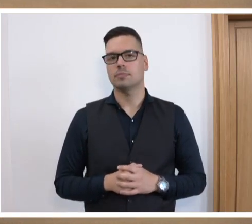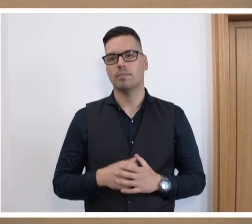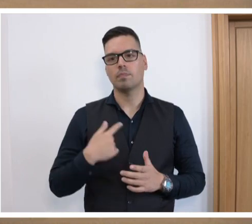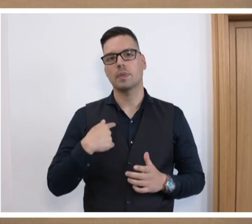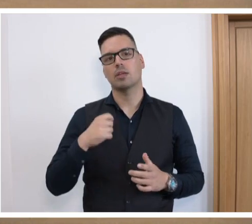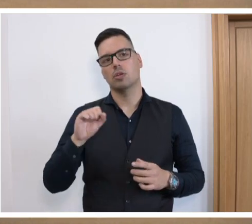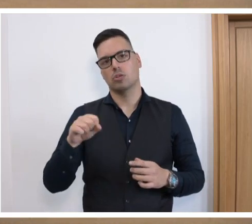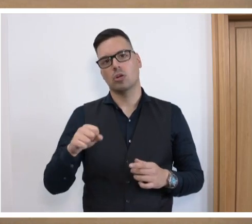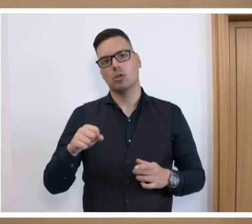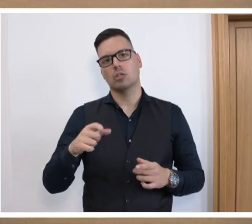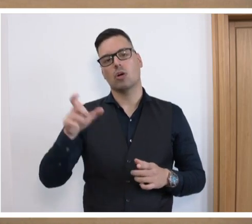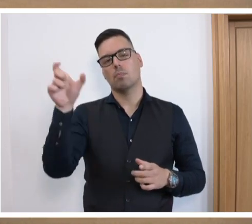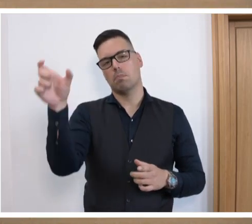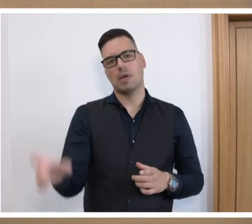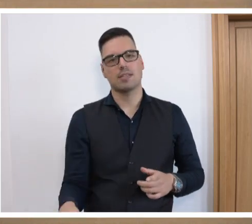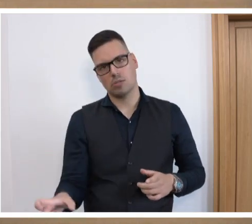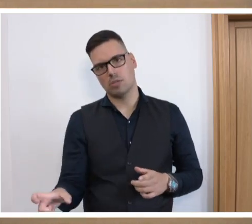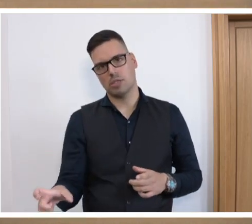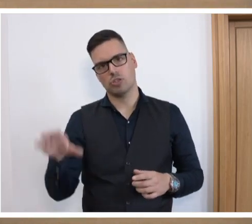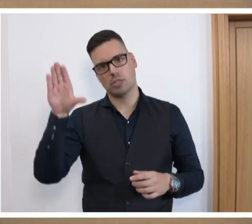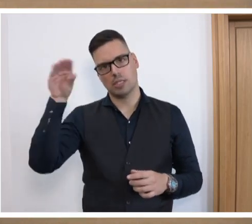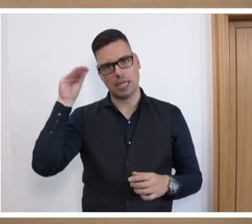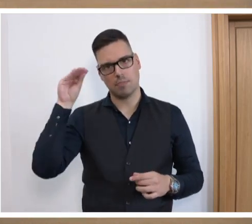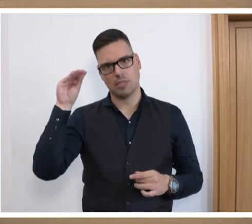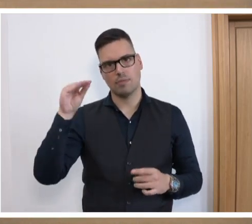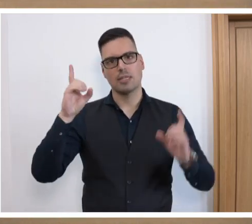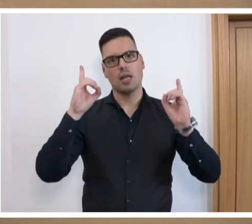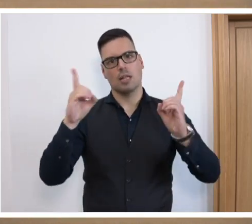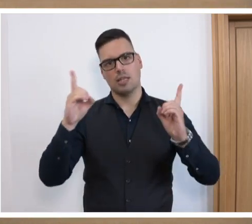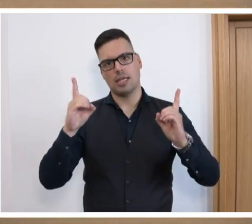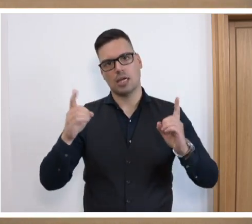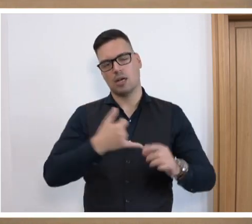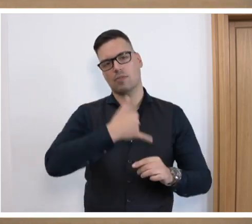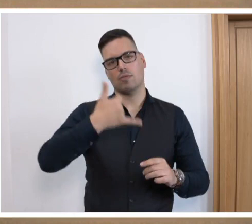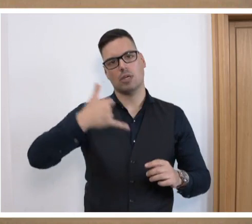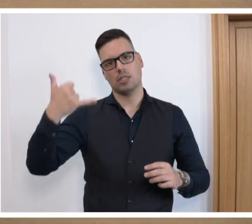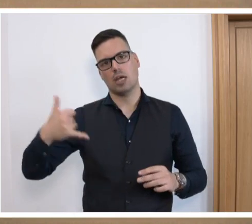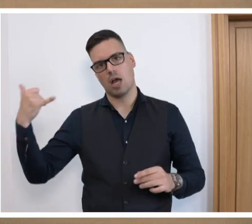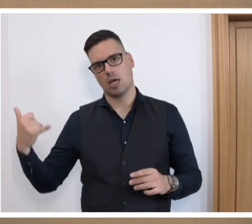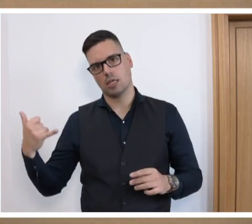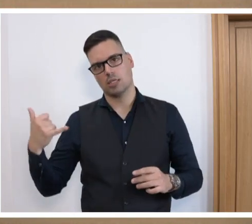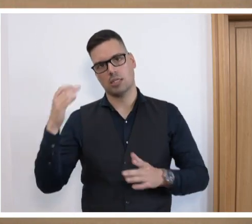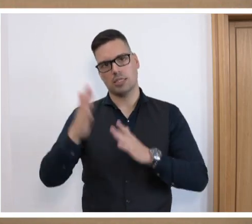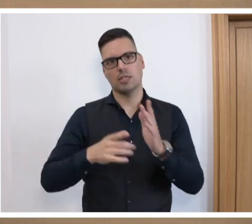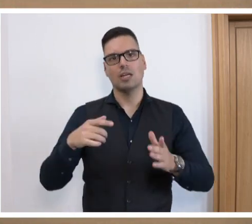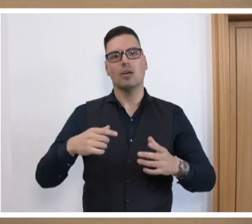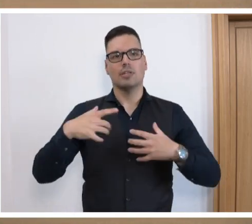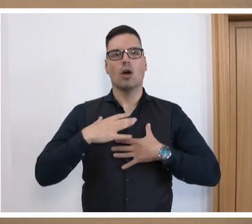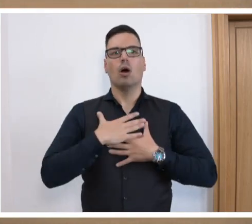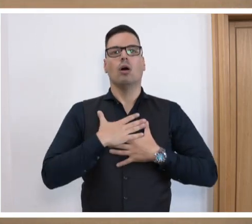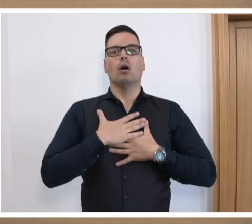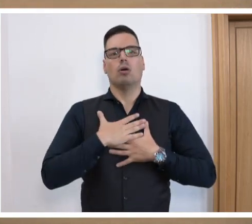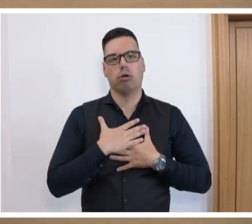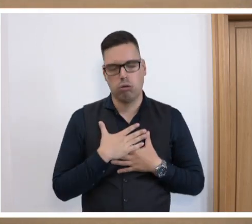Ich könnte es jetzt auch persönlich nehmen und mal darüber sprechen, was die Lehrer vor einigen Jahren gesagt haben, wie tief das Durchatmen dort noch